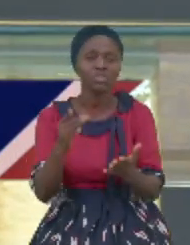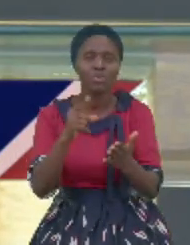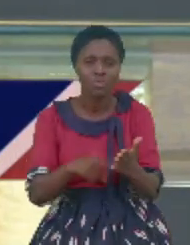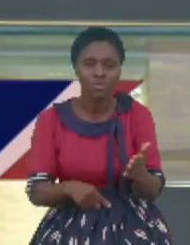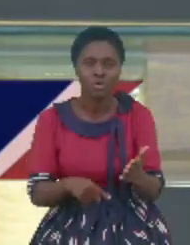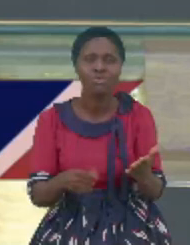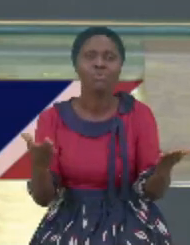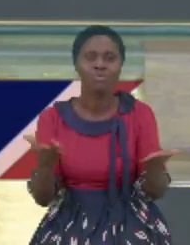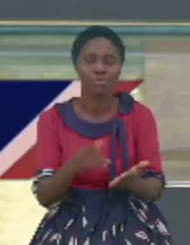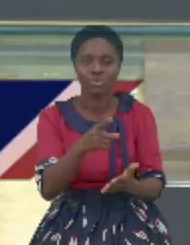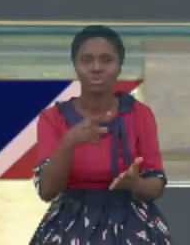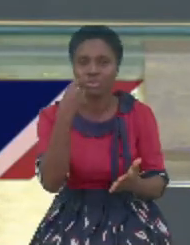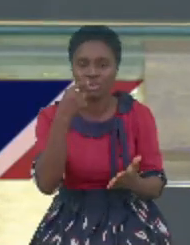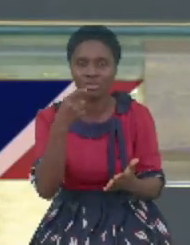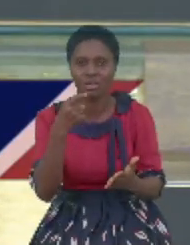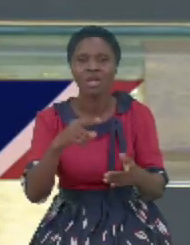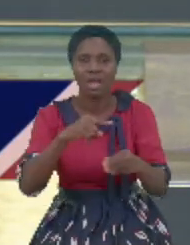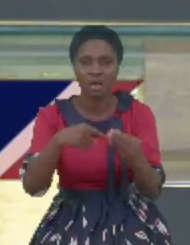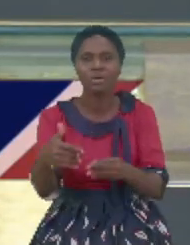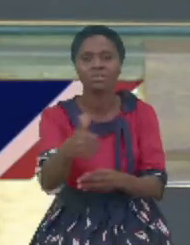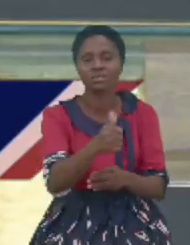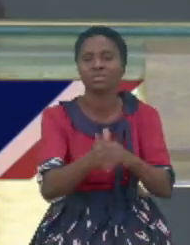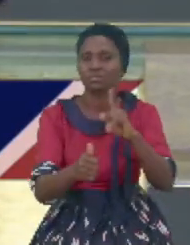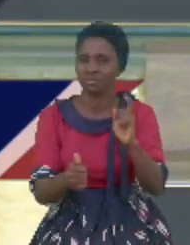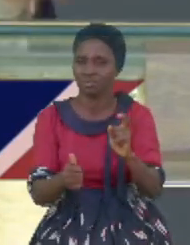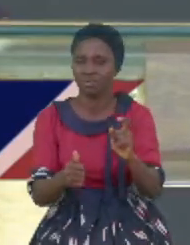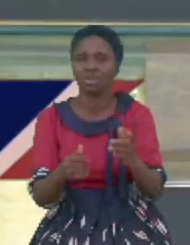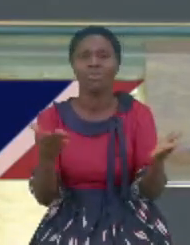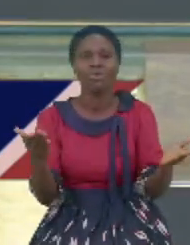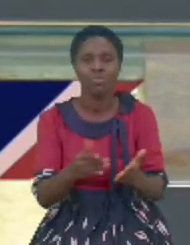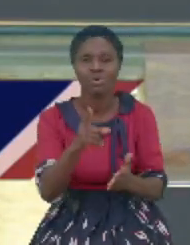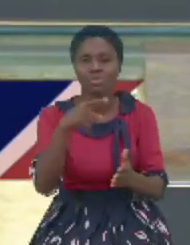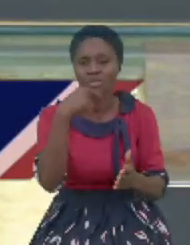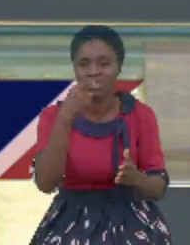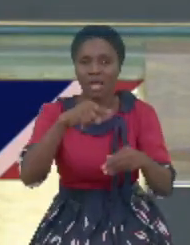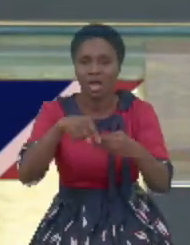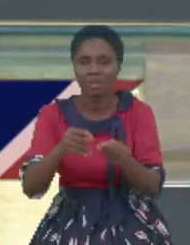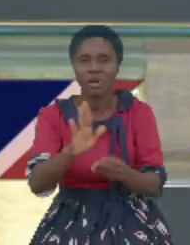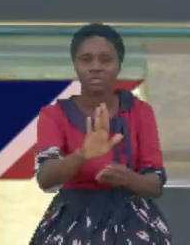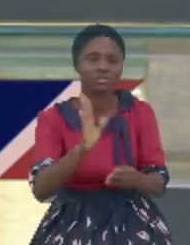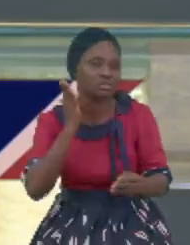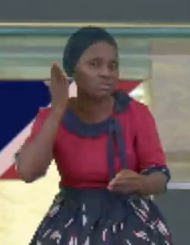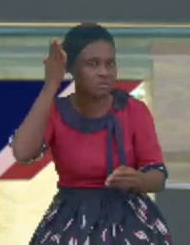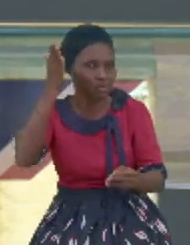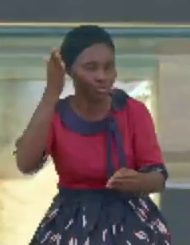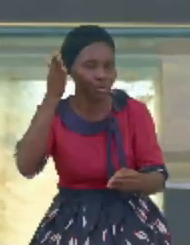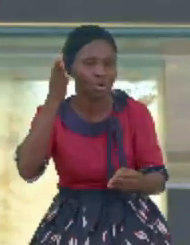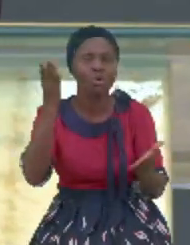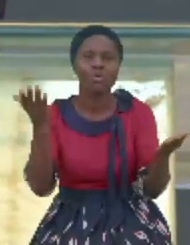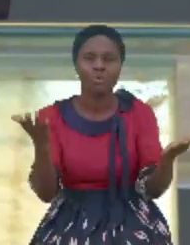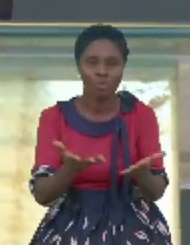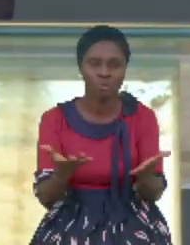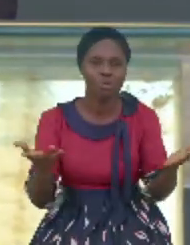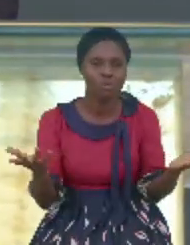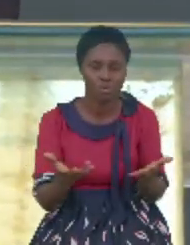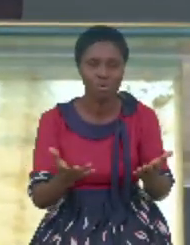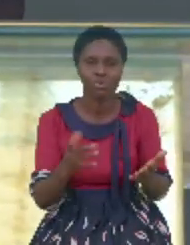vois-tu sur toi-même? Que vois-tu? Que vois-tu de ta famille? Que vois-tu de ton futur? Que